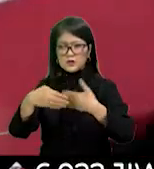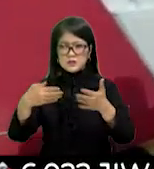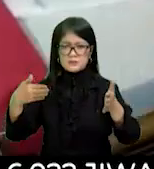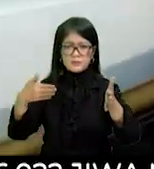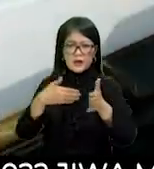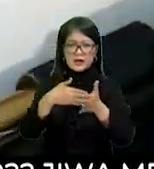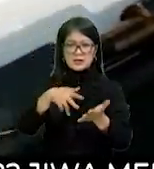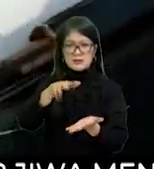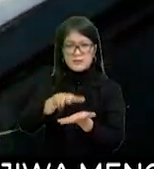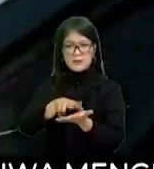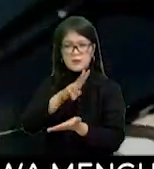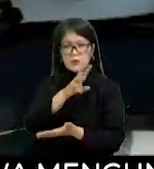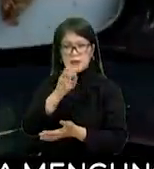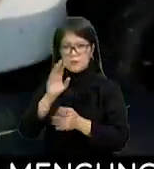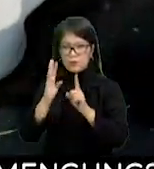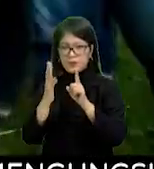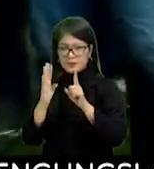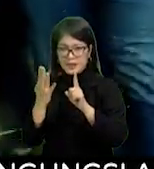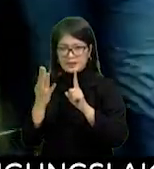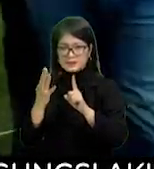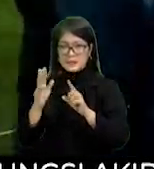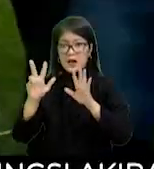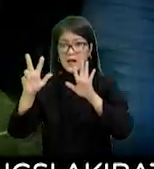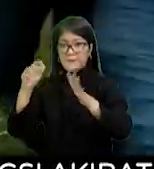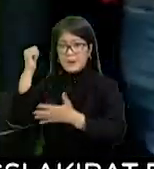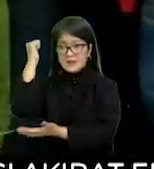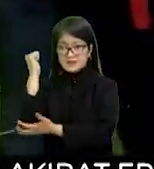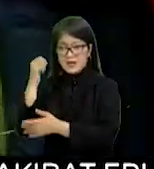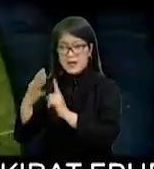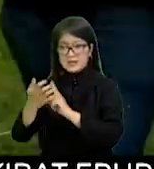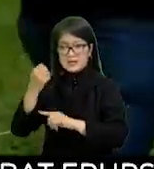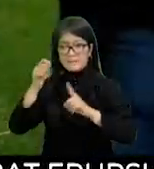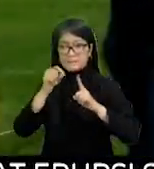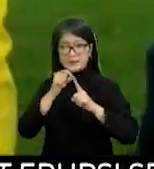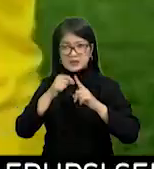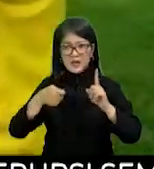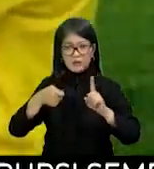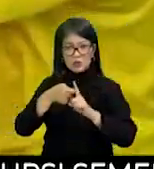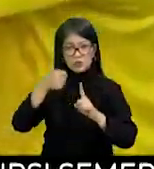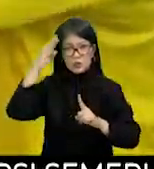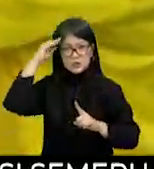tahun 2014. Kedelapan tersangka dijerat pasal pembunuhan berencana dengan ancaman hukuman mati.